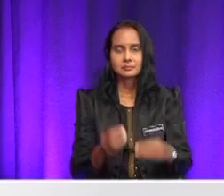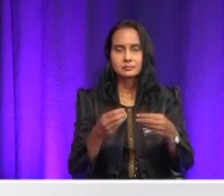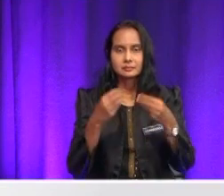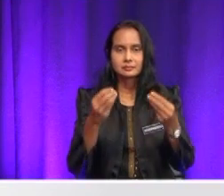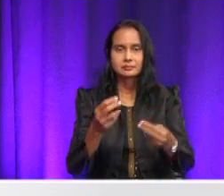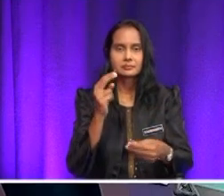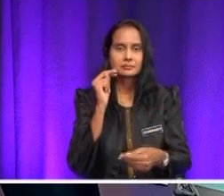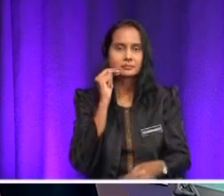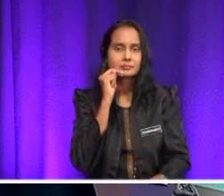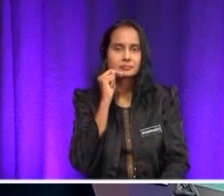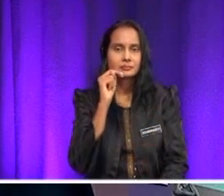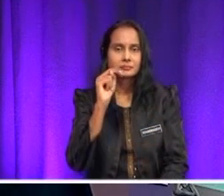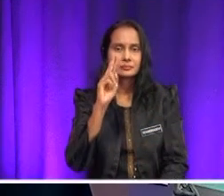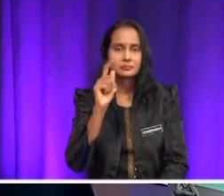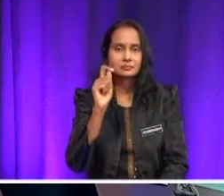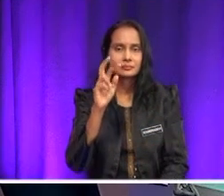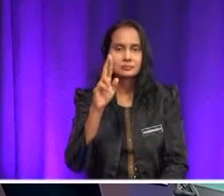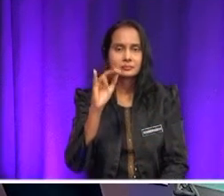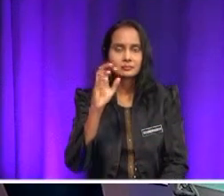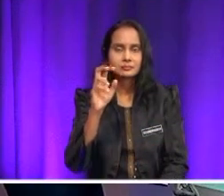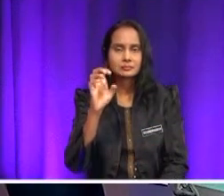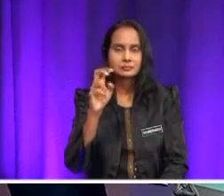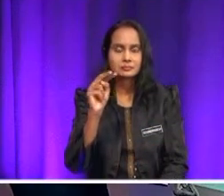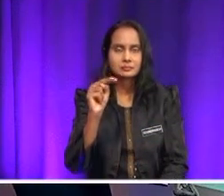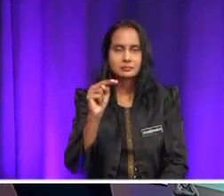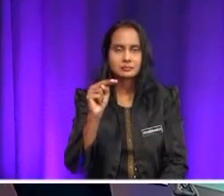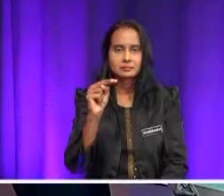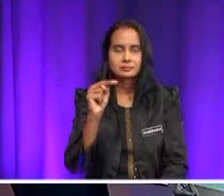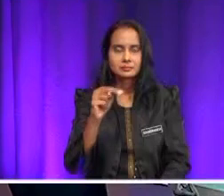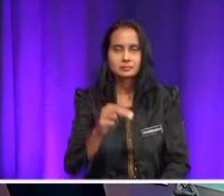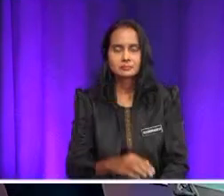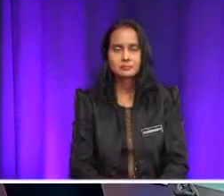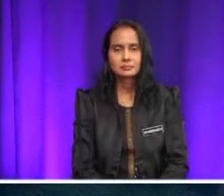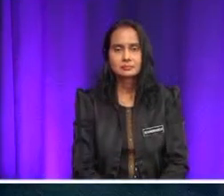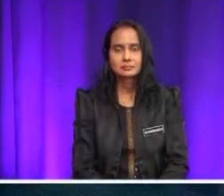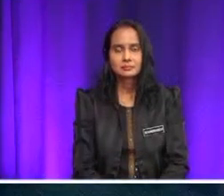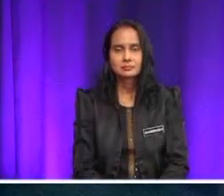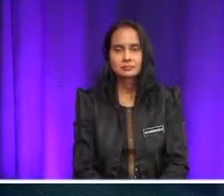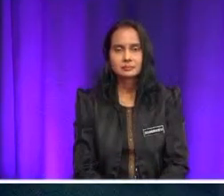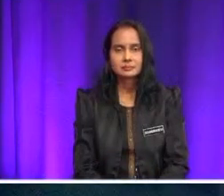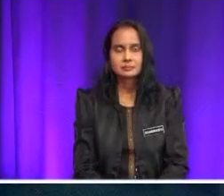lagi Oke betulkan skip membekalkan nutrien menyerap nutrien oke